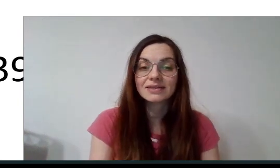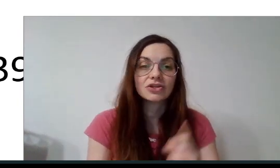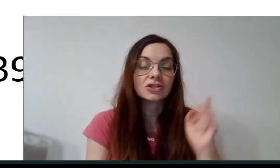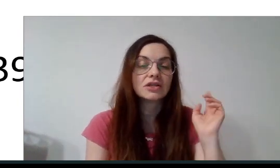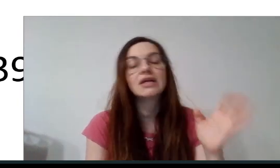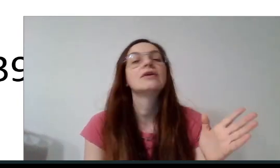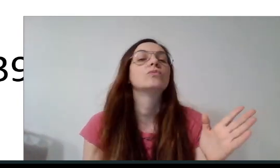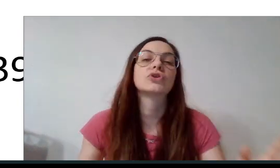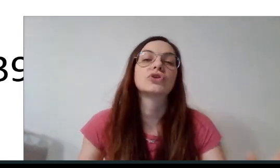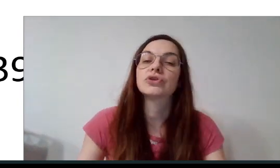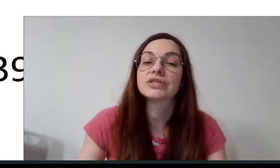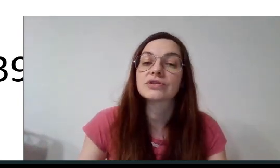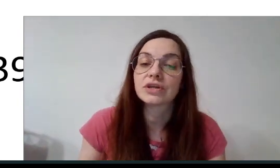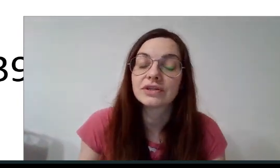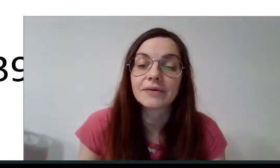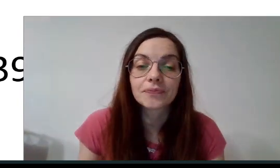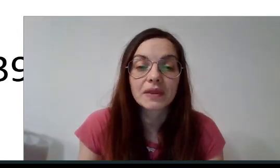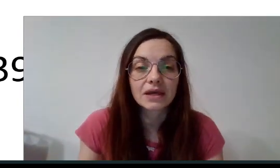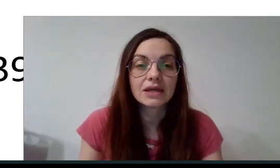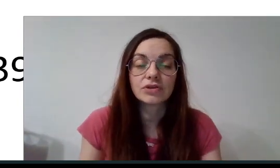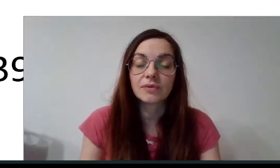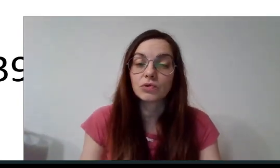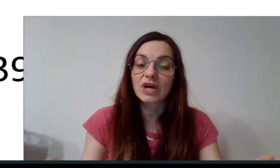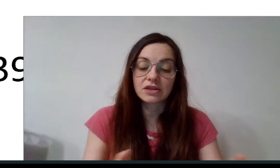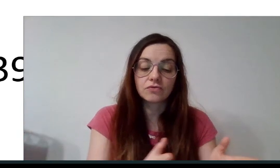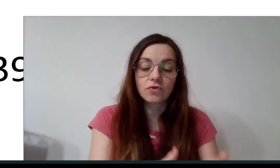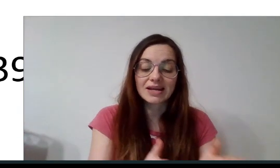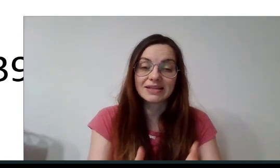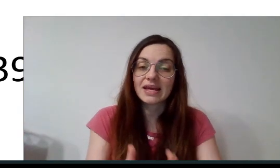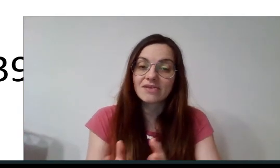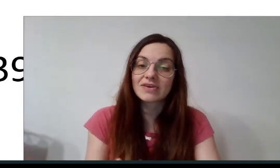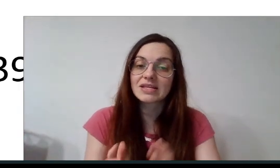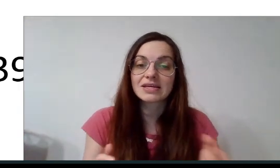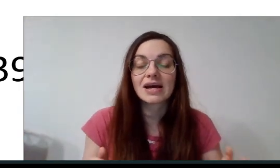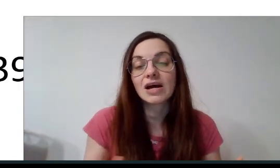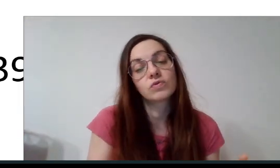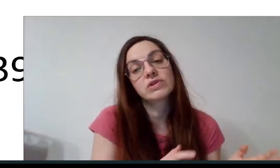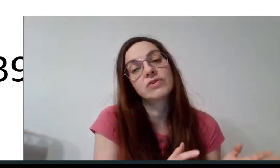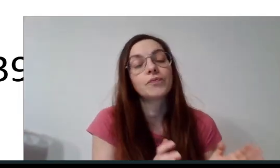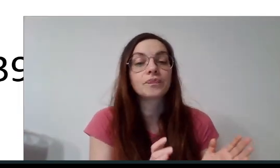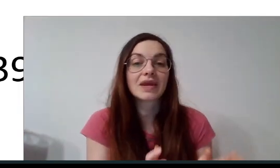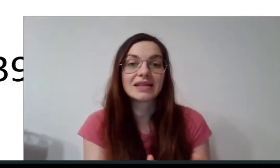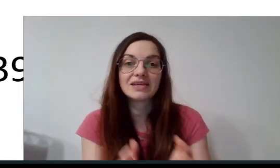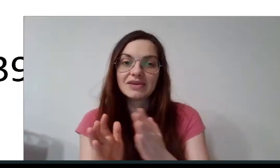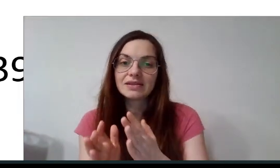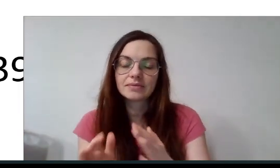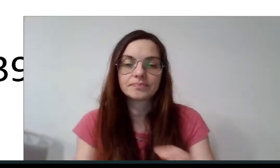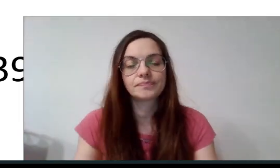znači muški, ženskog roda, i onda nam je u dativu an der Wand, a akuzativu an die